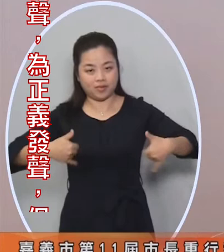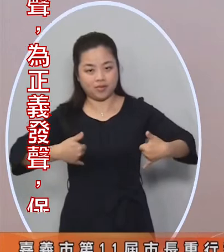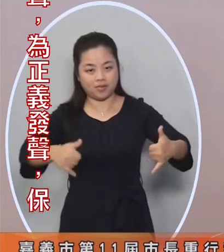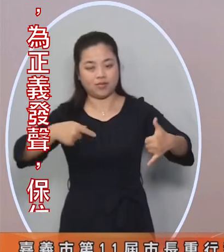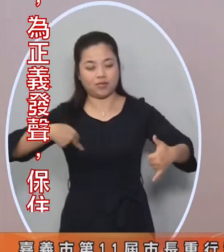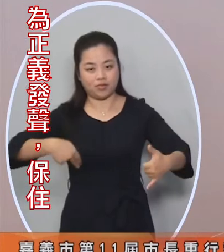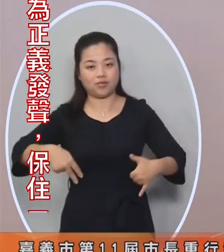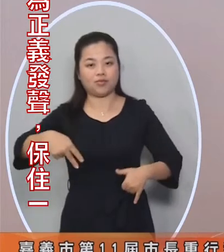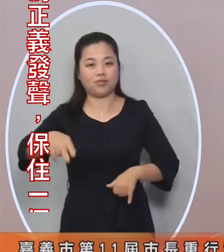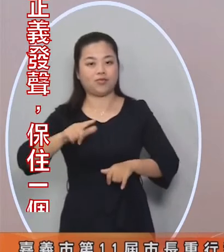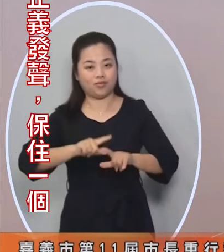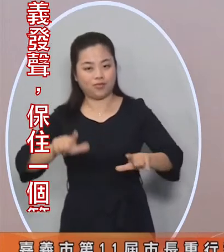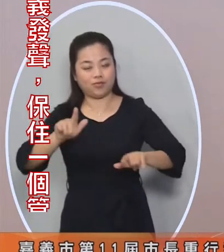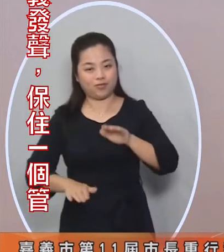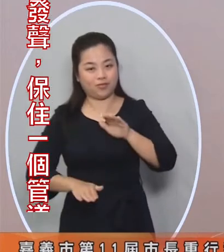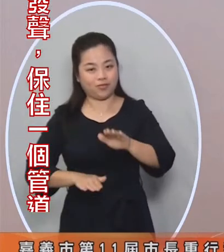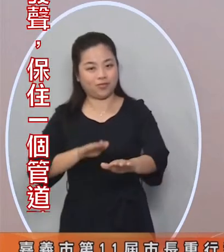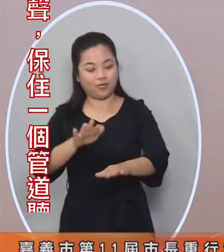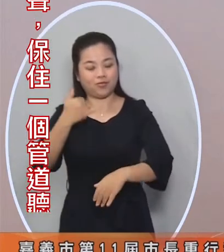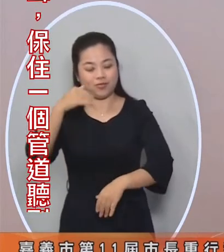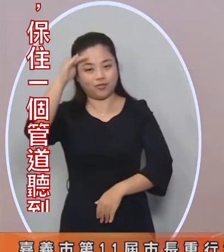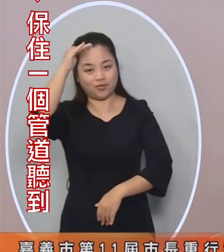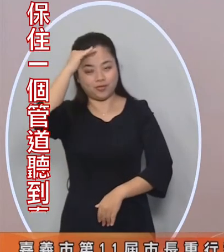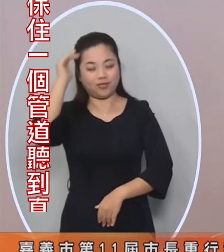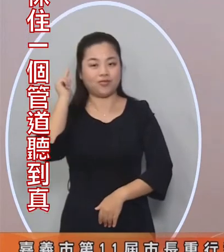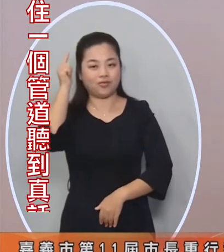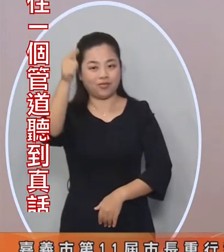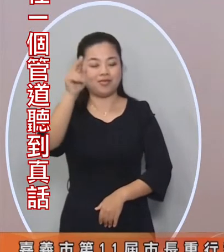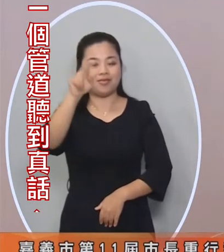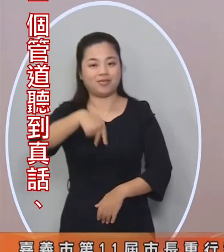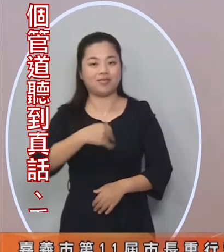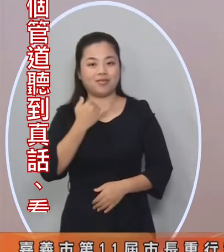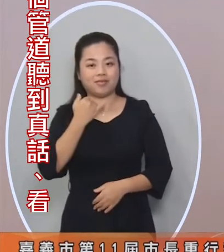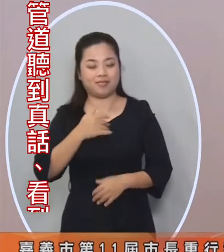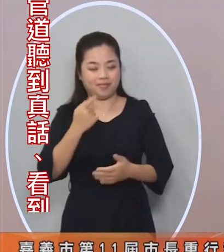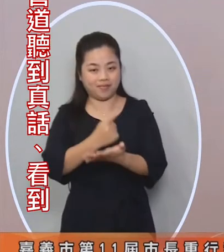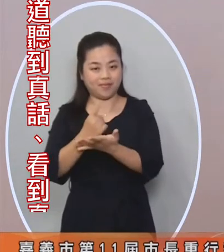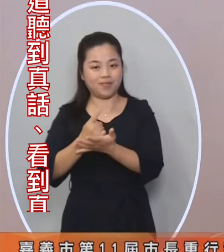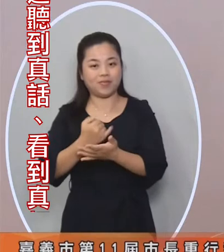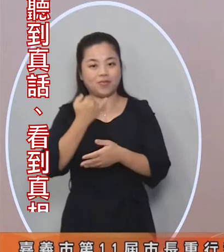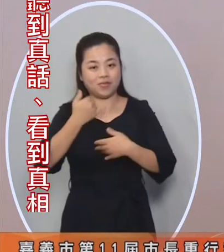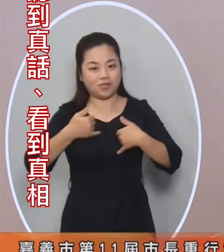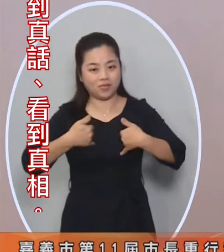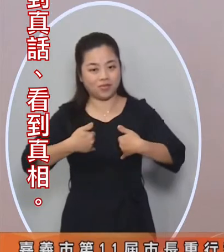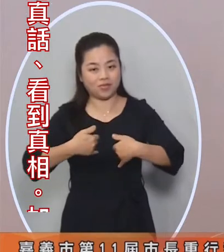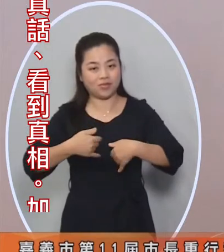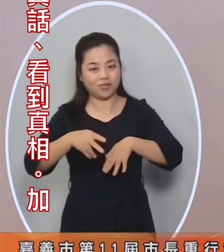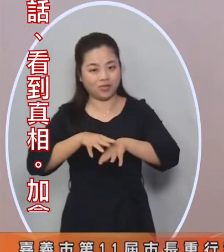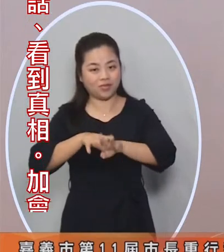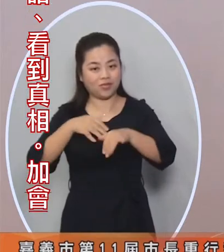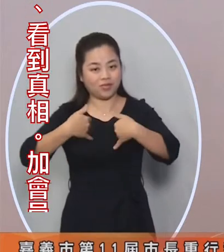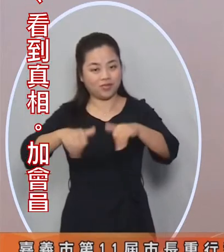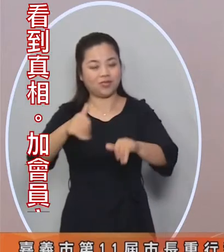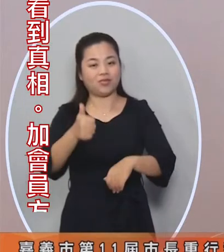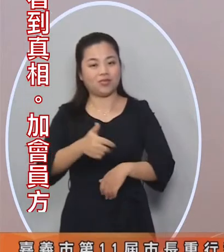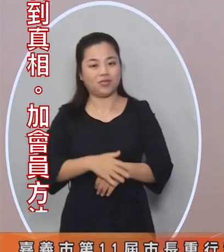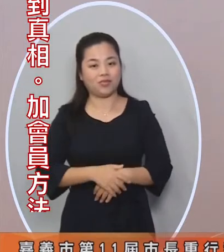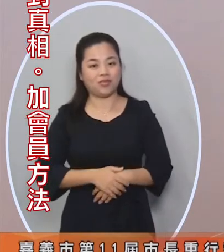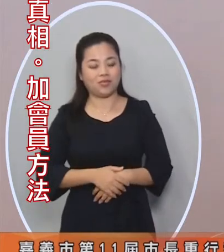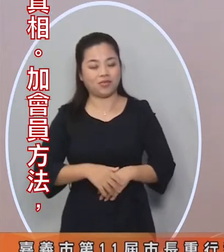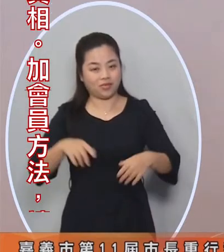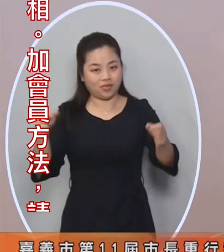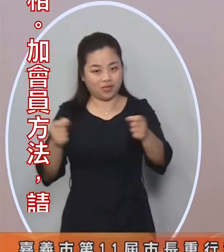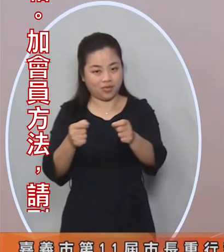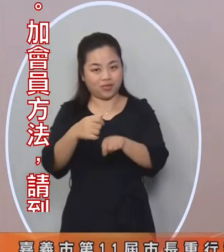行大步，咱才有看到未来愿望，所以大家才有好出路。所以你看到，伫咱附近有足侪园